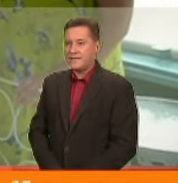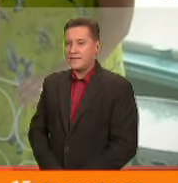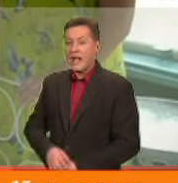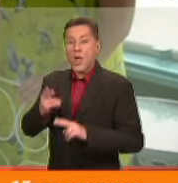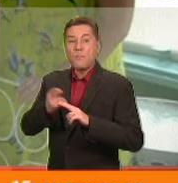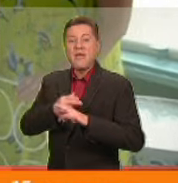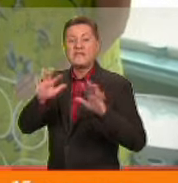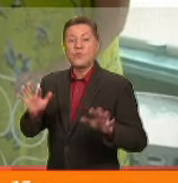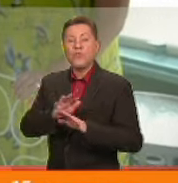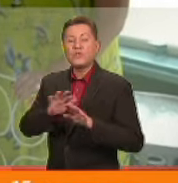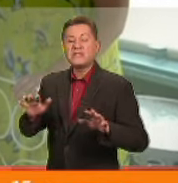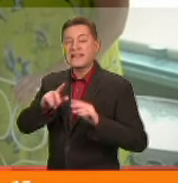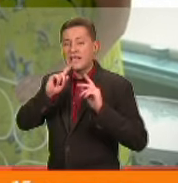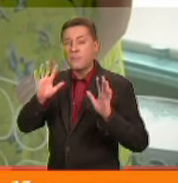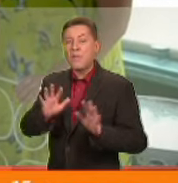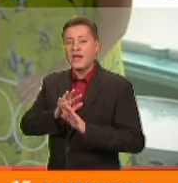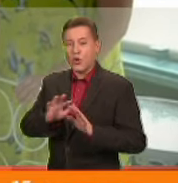полину далеко,